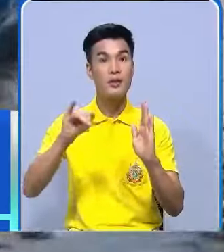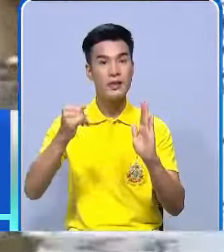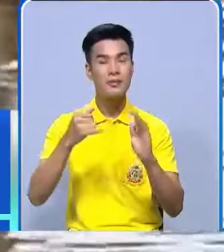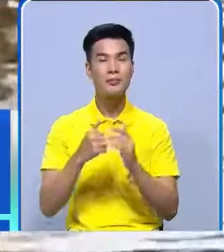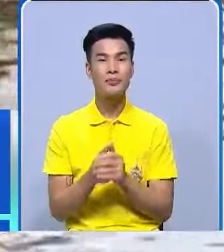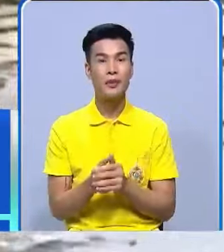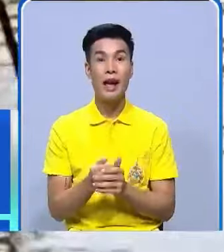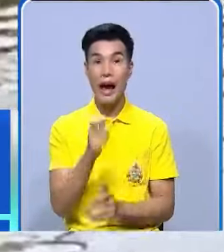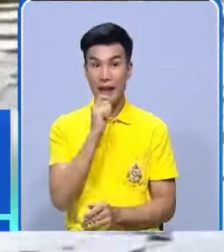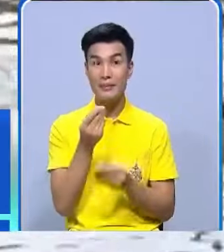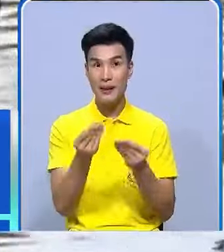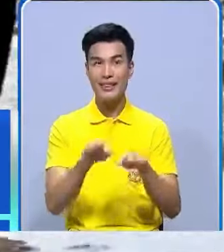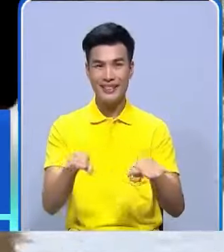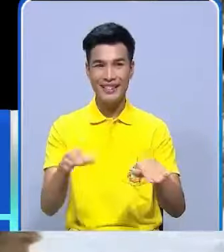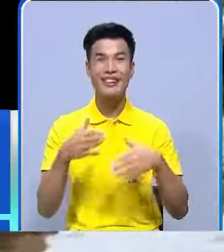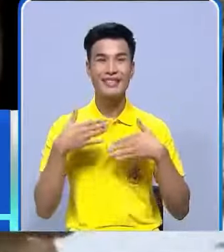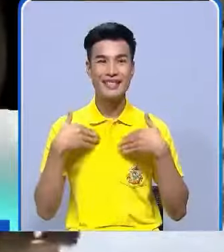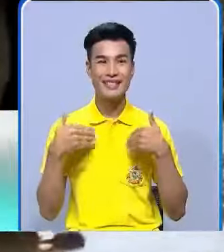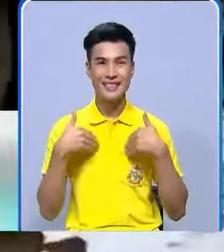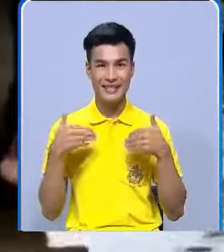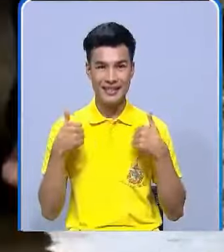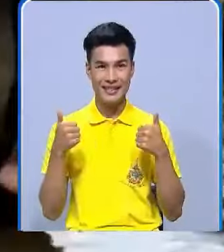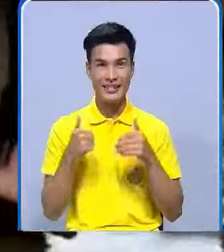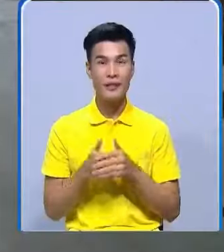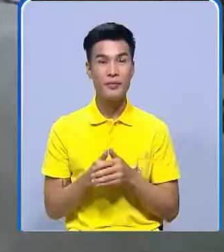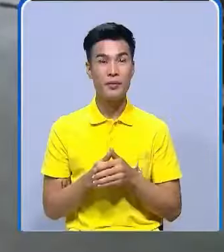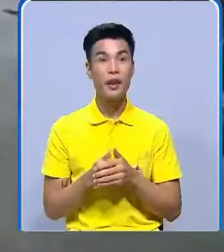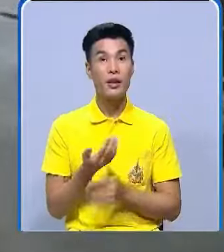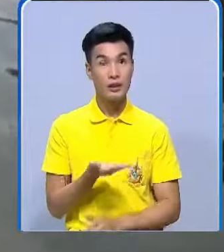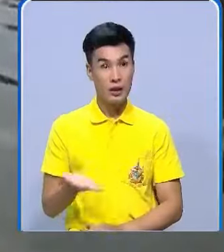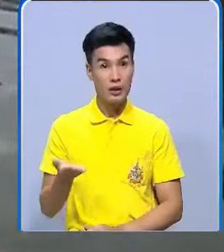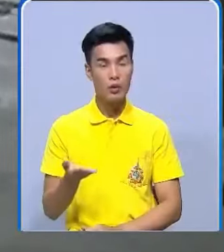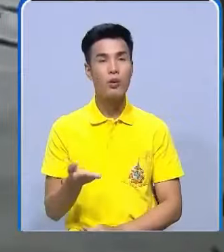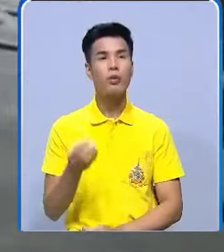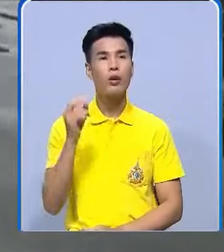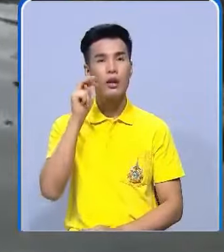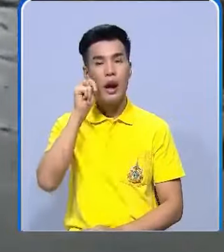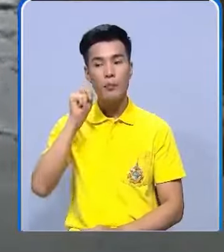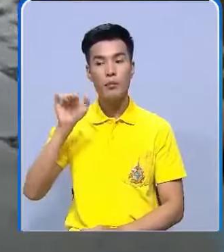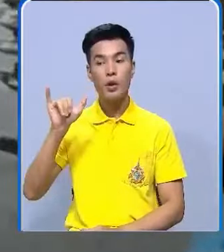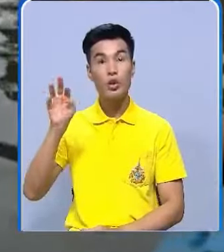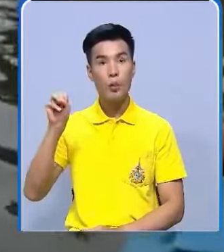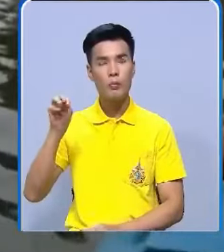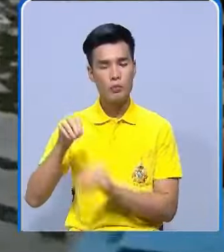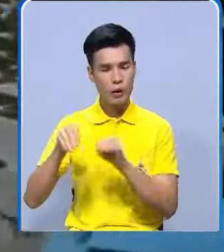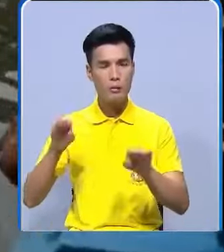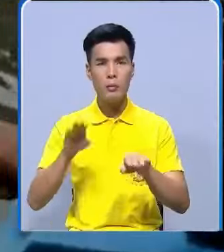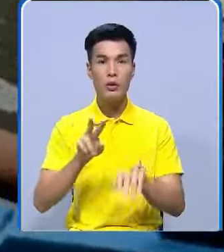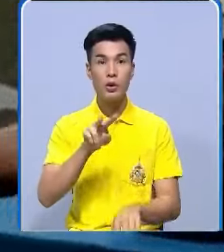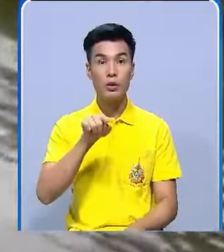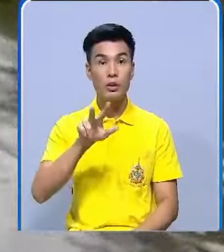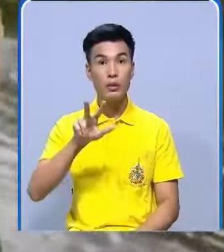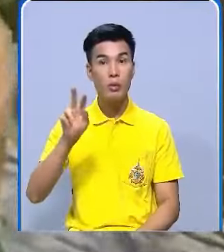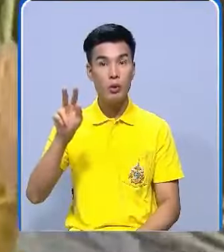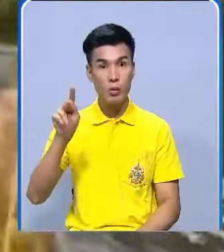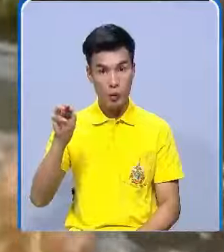ด็กๆด้วยเด็กน้อยก็ดีอกดีใจนะคะบอกว่าจุดนี้นะคะอยู่ห่างจากแม่น้ำยมประมาณ 2-3 กิโลเมตรแต่ระดับน้ำท่วม